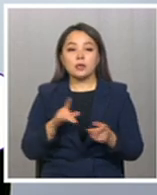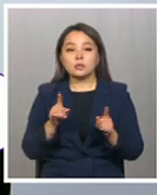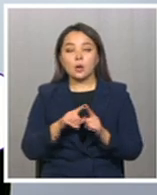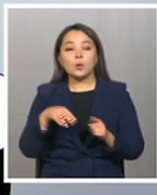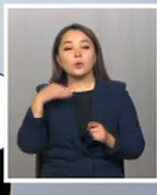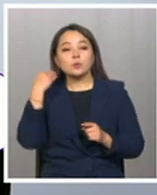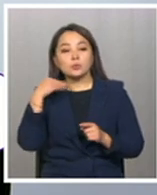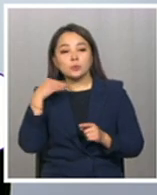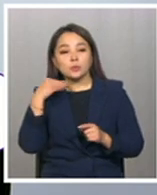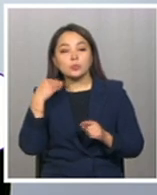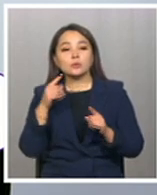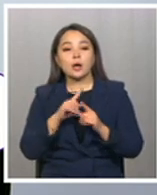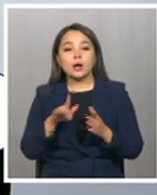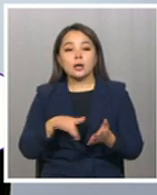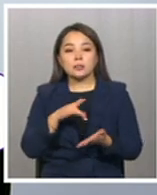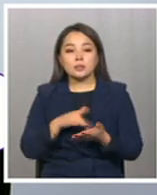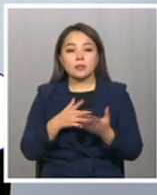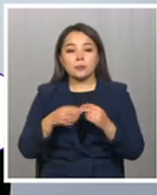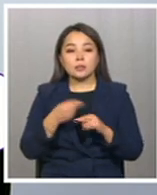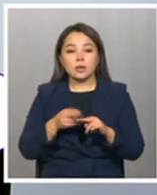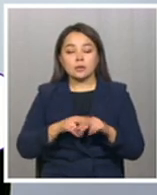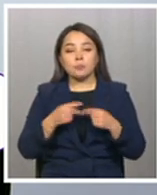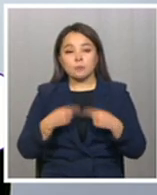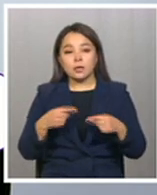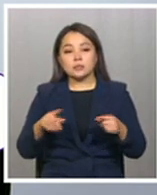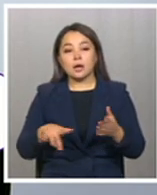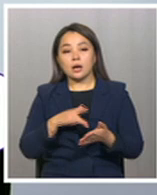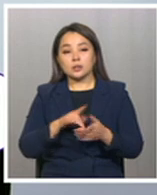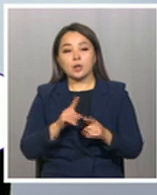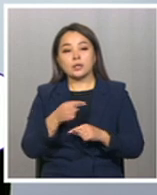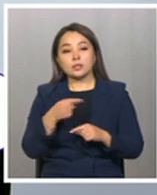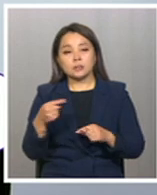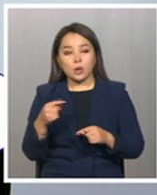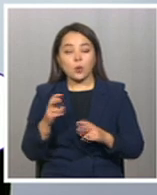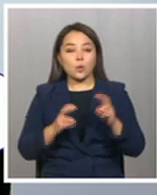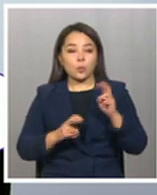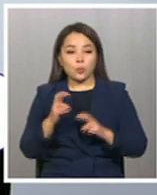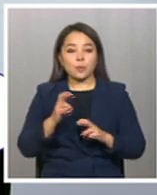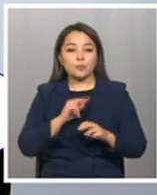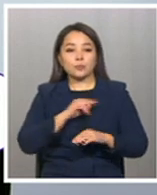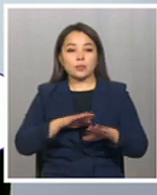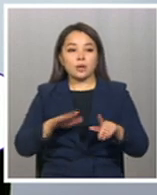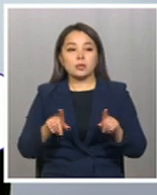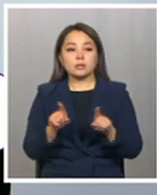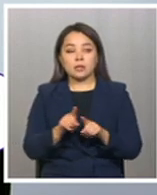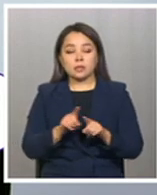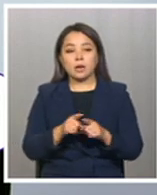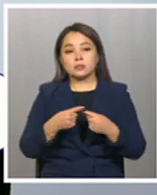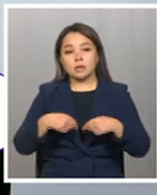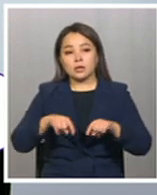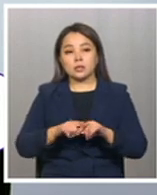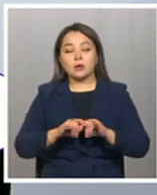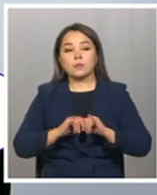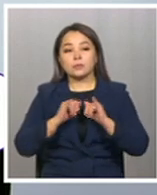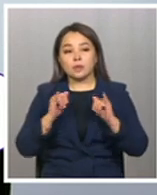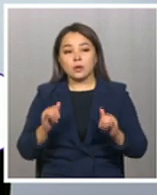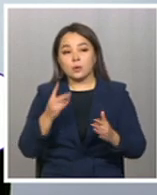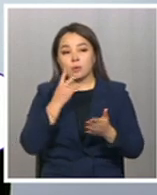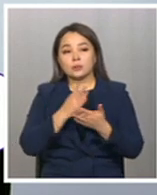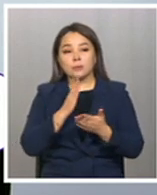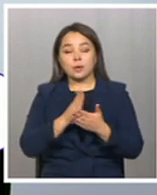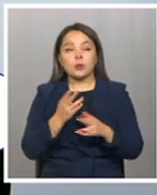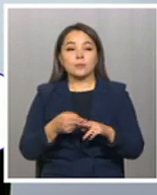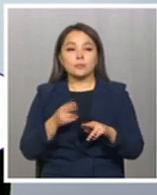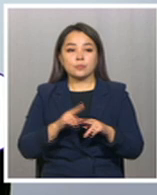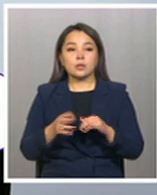Түркістан қалалары, басқа да қалаларда керісінше өңдеуші өнеркәсіп саласы басым екендігін көруге болады. Яғни